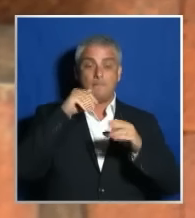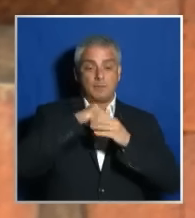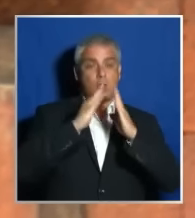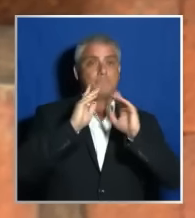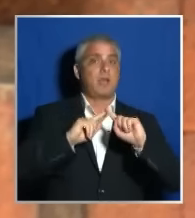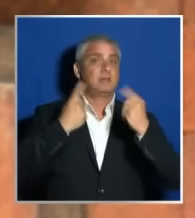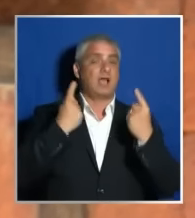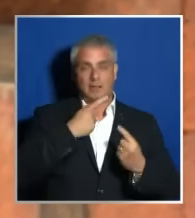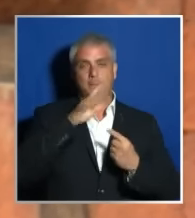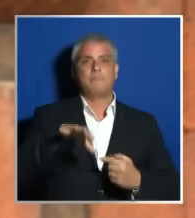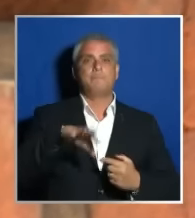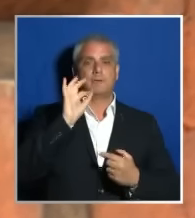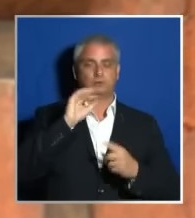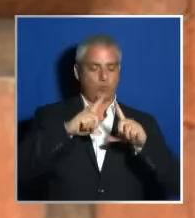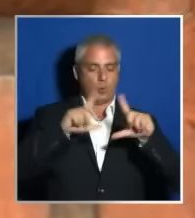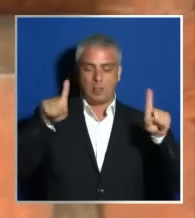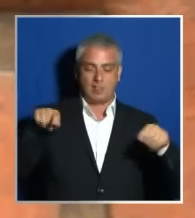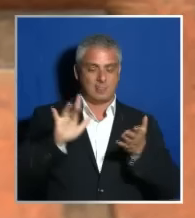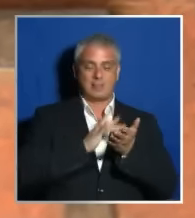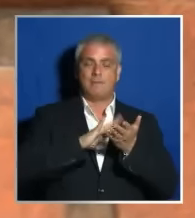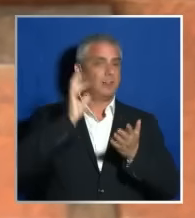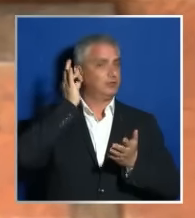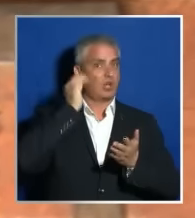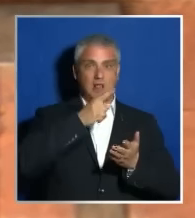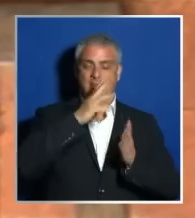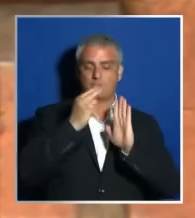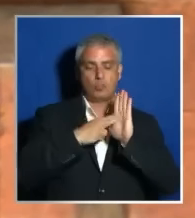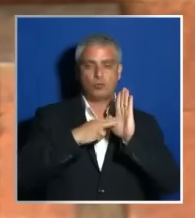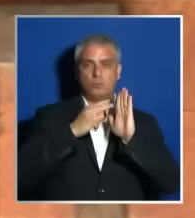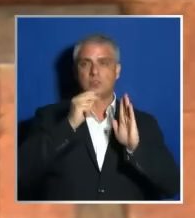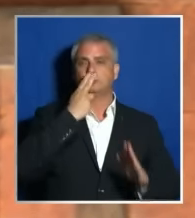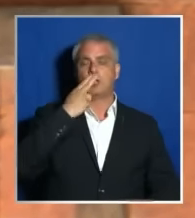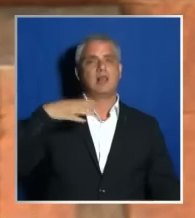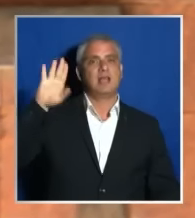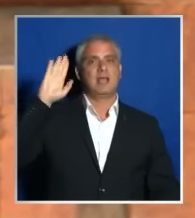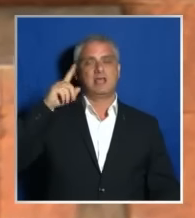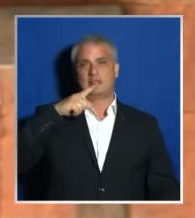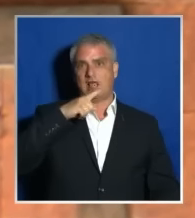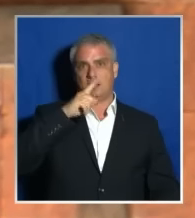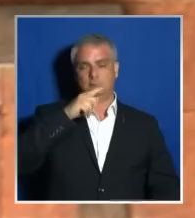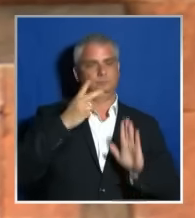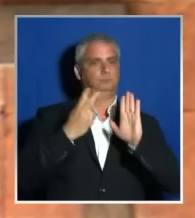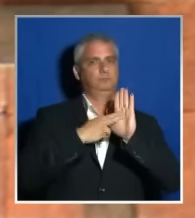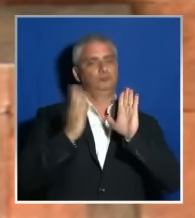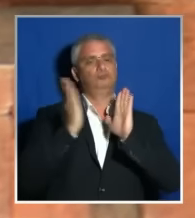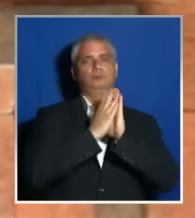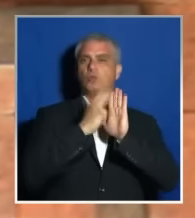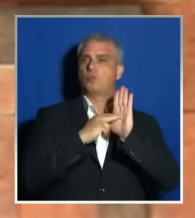בבית אחר הם מצאו טאבלט של ילדה עם תמונה של אדולף היטלר כשומר מסך.